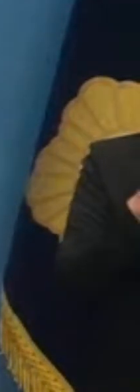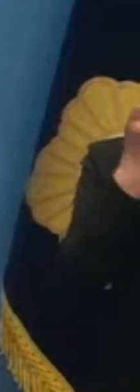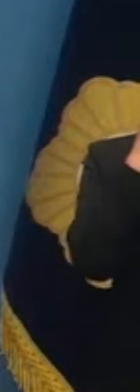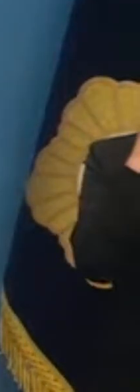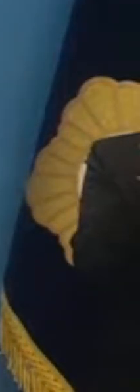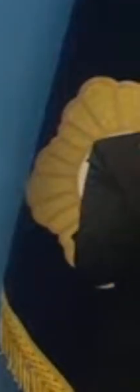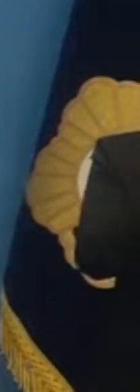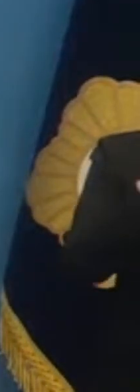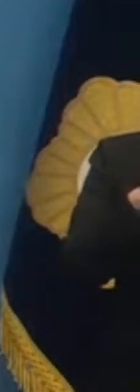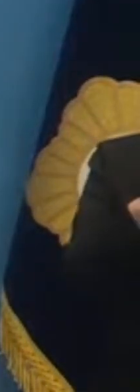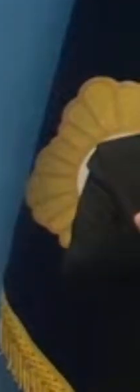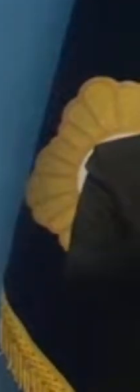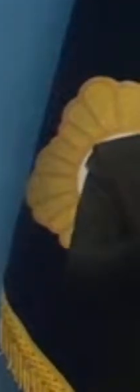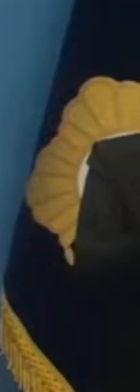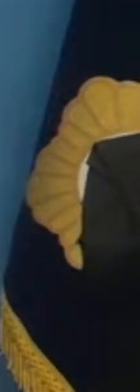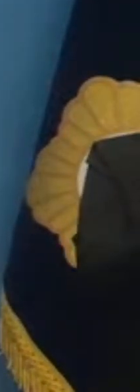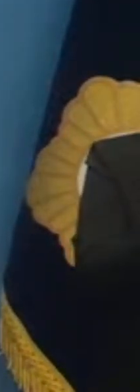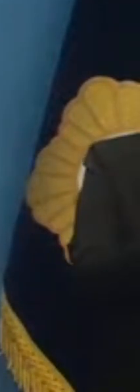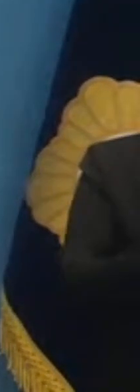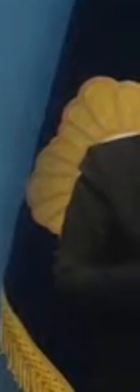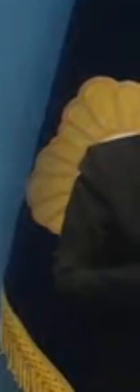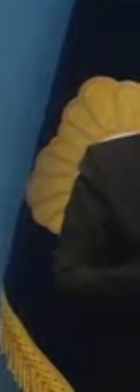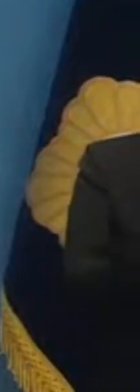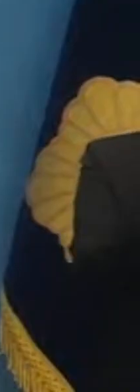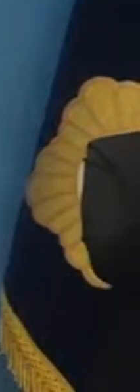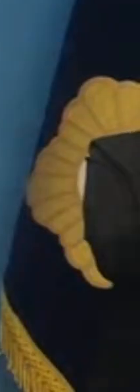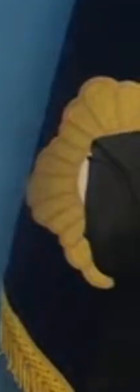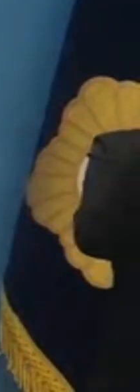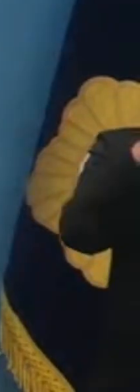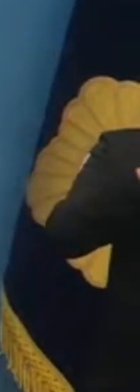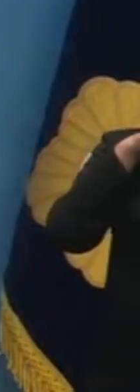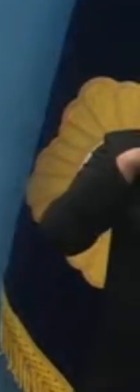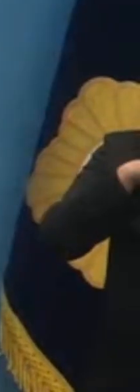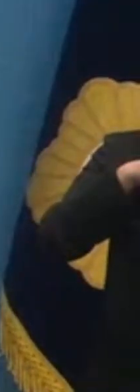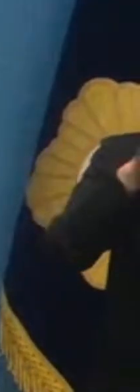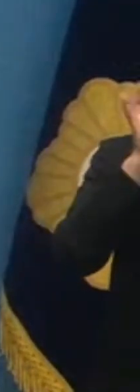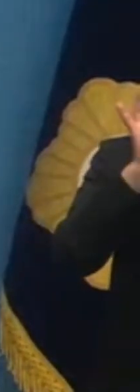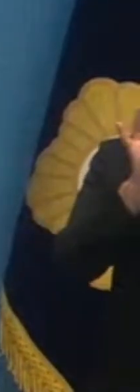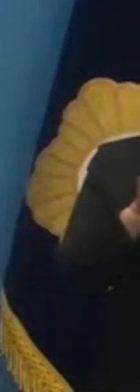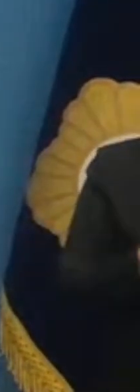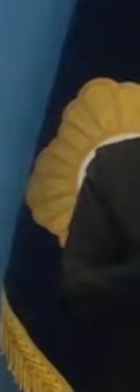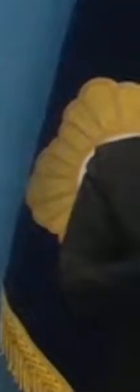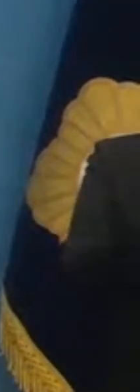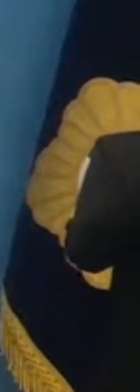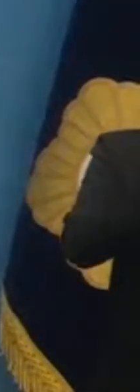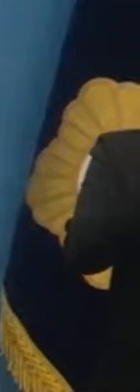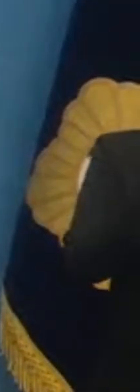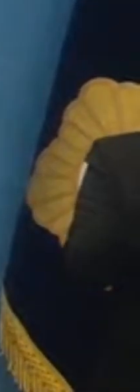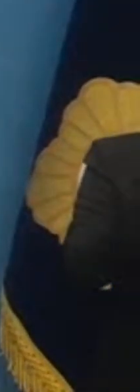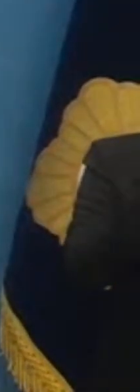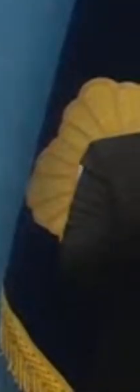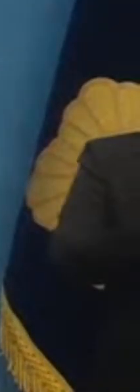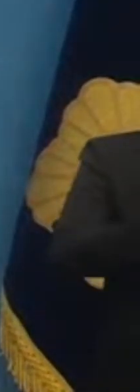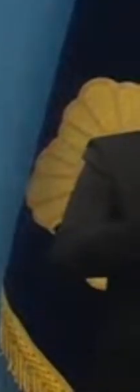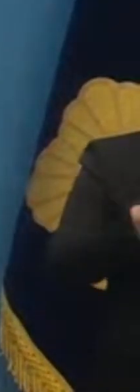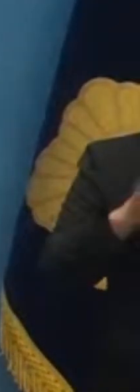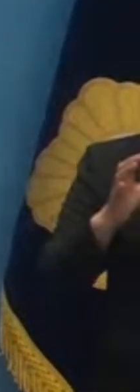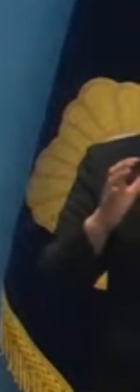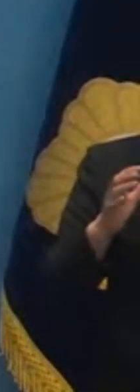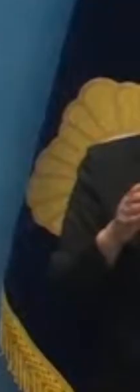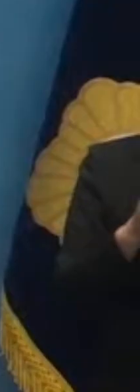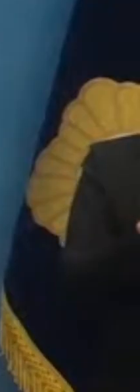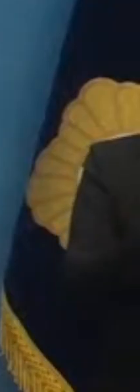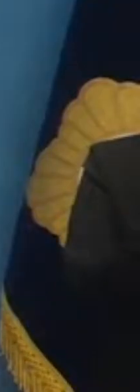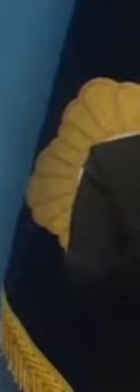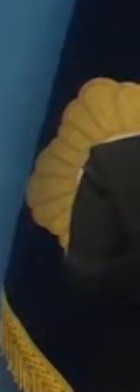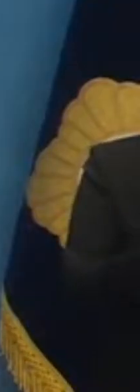언론 대응 보고입니다. 인터넷 선거 보도 심의 규정에 따르면 선거에 관한 대담한 토론을 중계 또는 보도함에